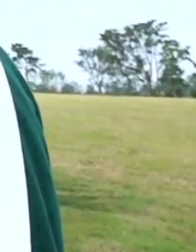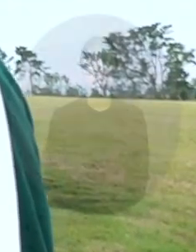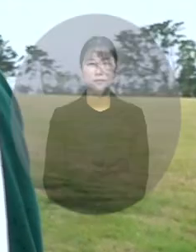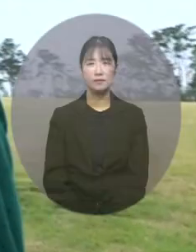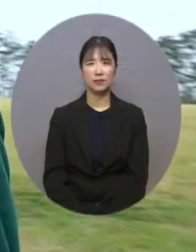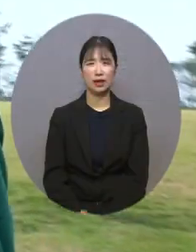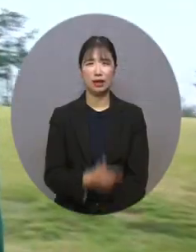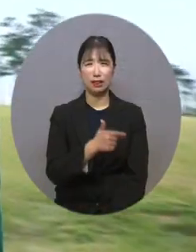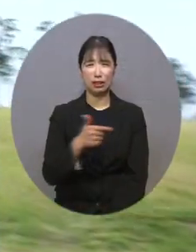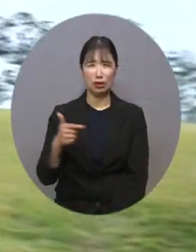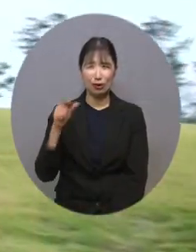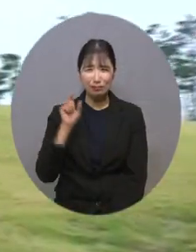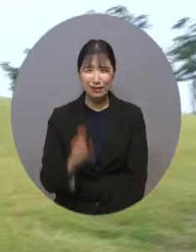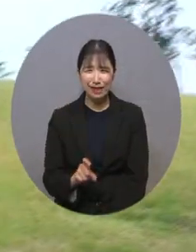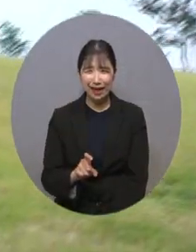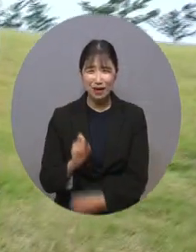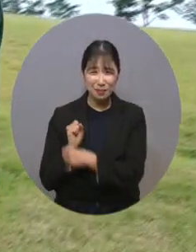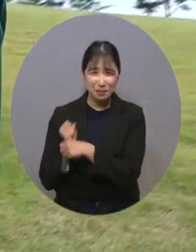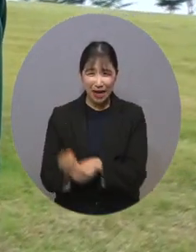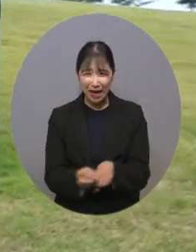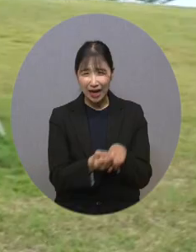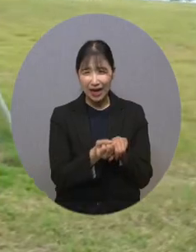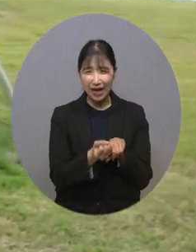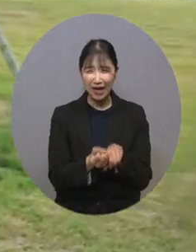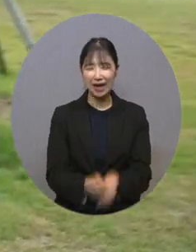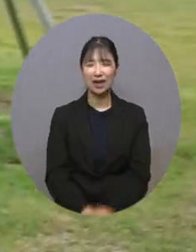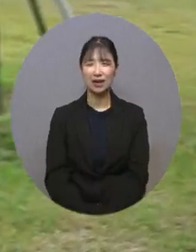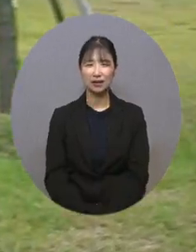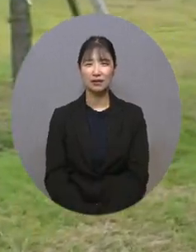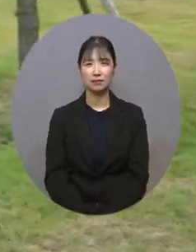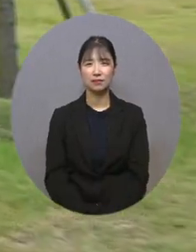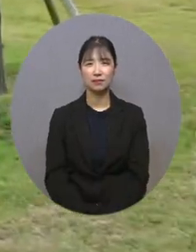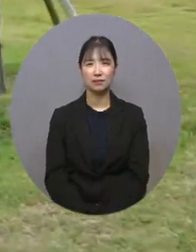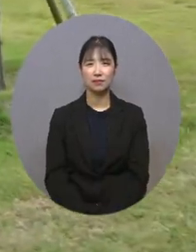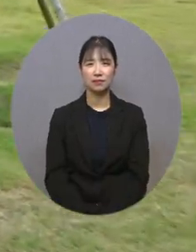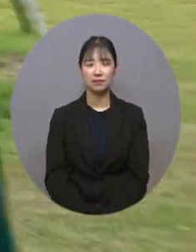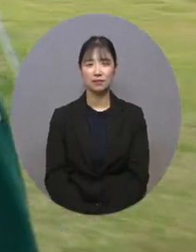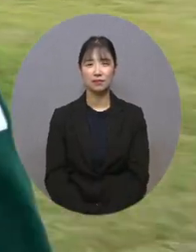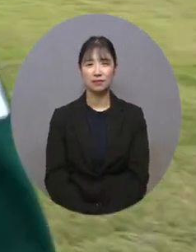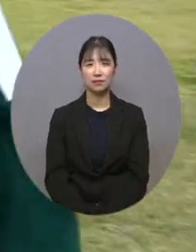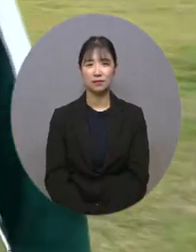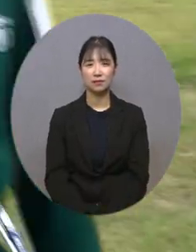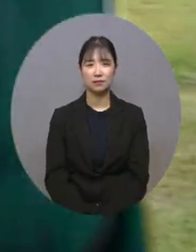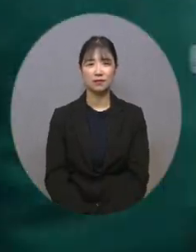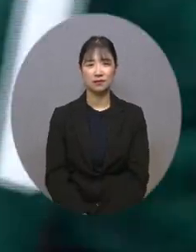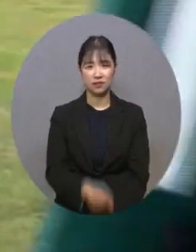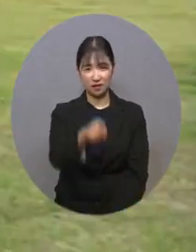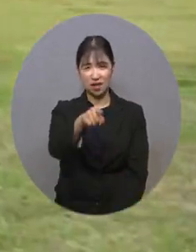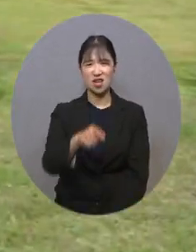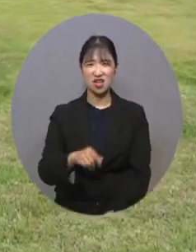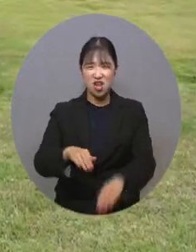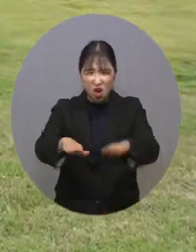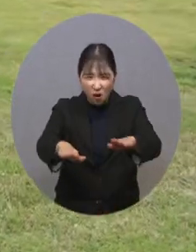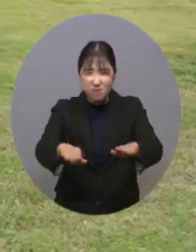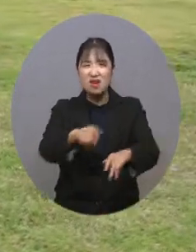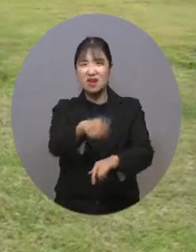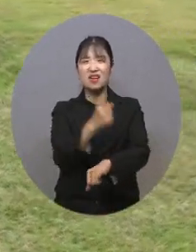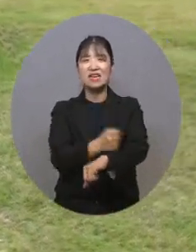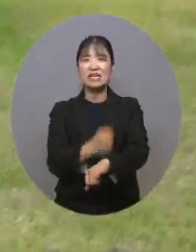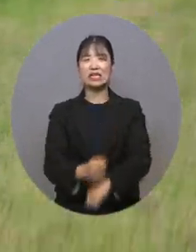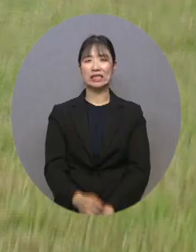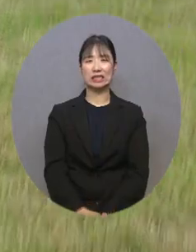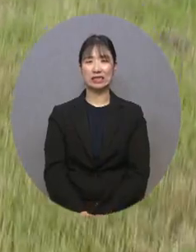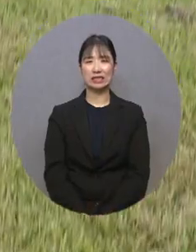너무, 너무 쎘나? 오, 예, 와, 와, 형님. 와, 이게 형, 엎드려 뻗쳐요. 와,